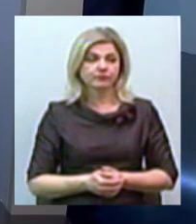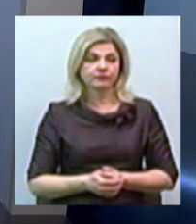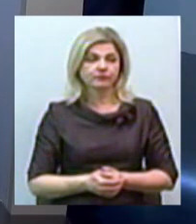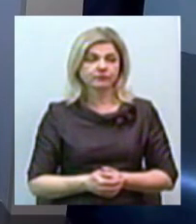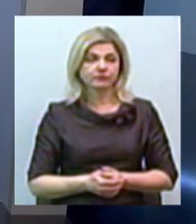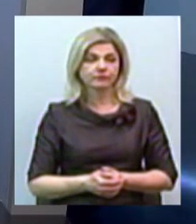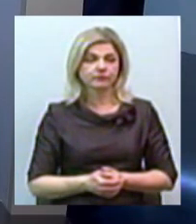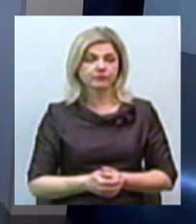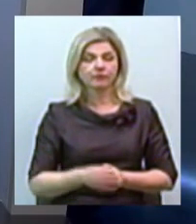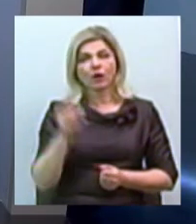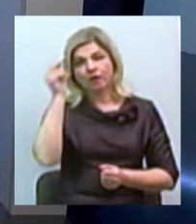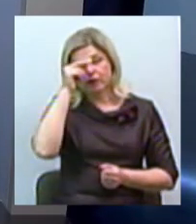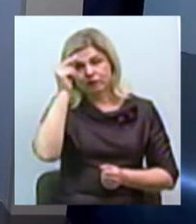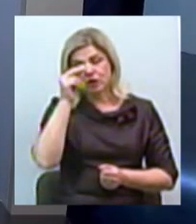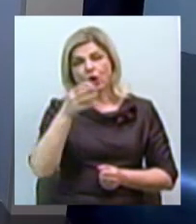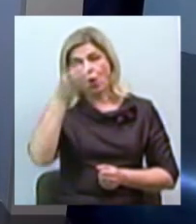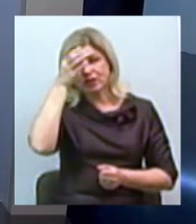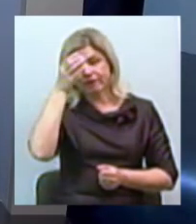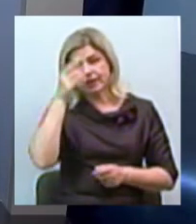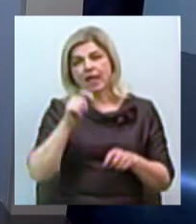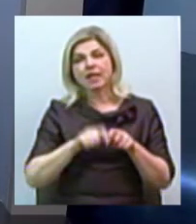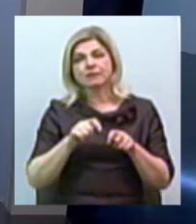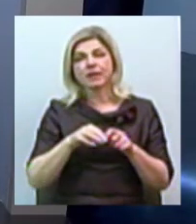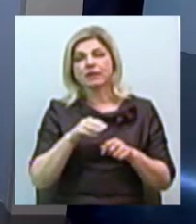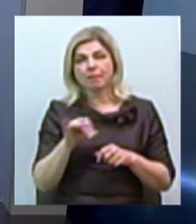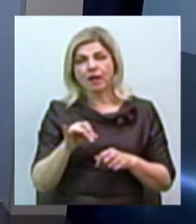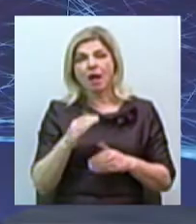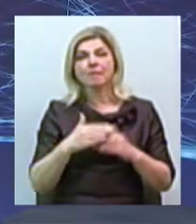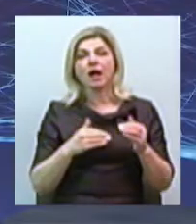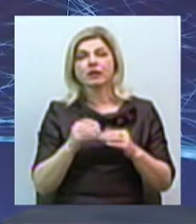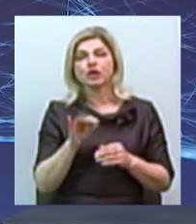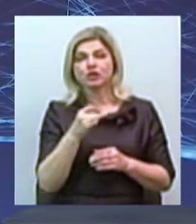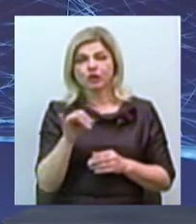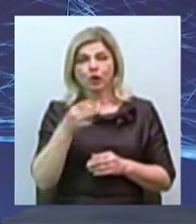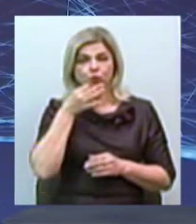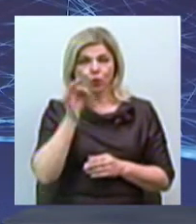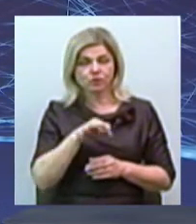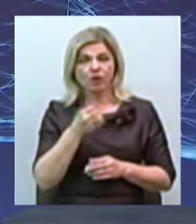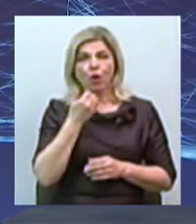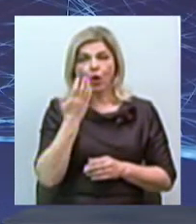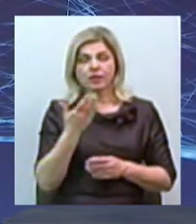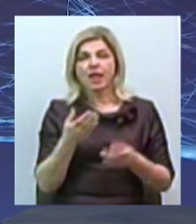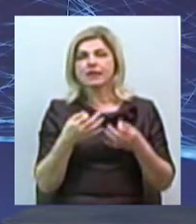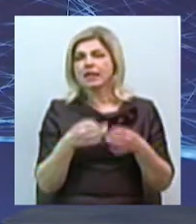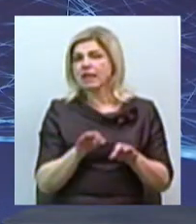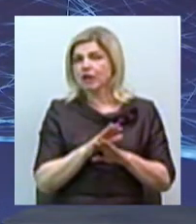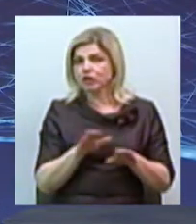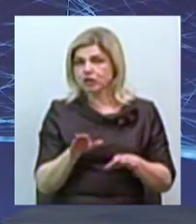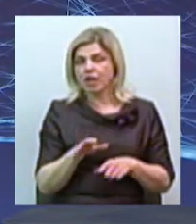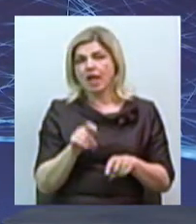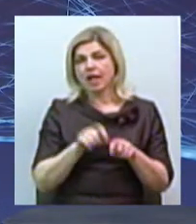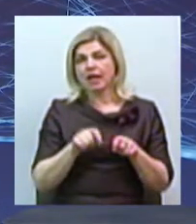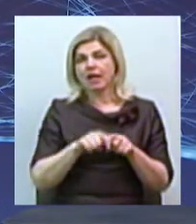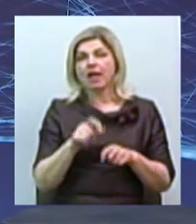вивчення освітніми експертами саме практичного досвіду. Тобто, коли незалежні освітні експерти парою